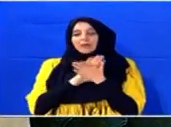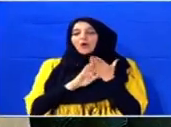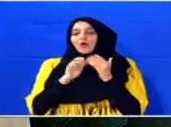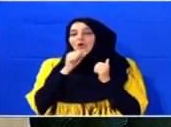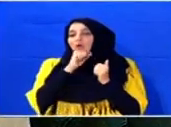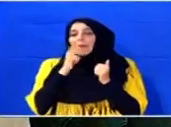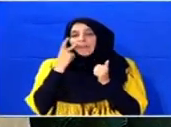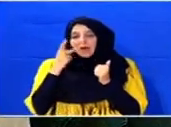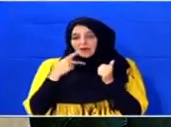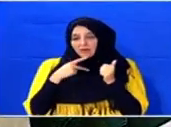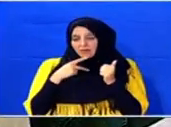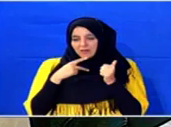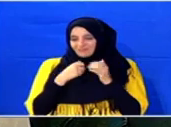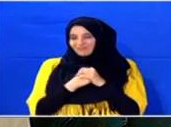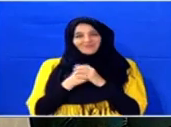جدك